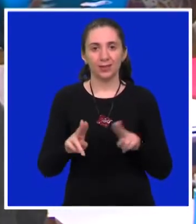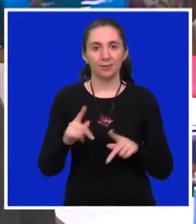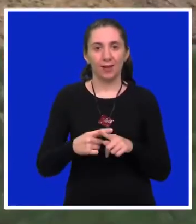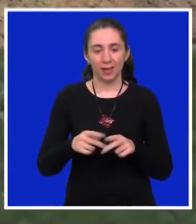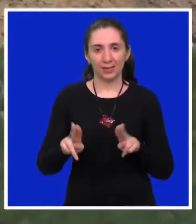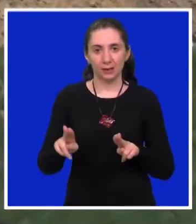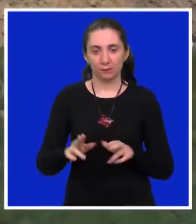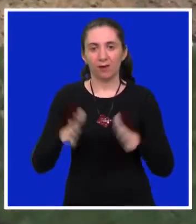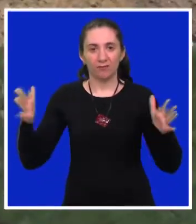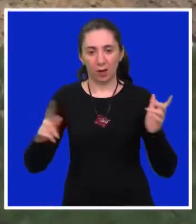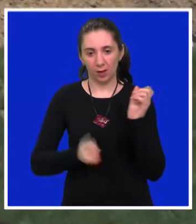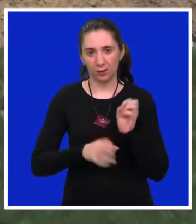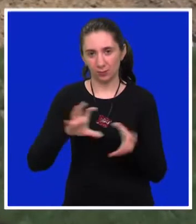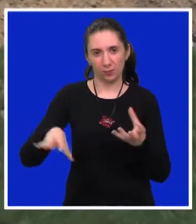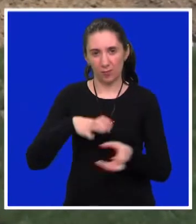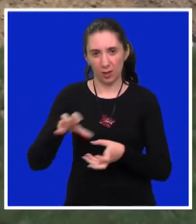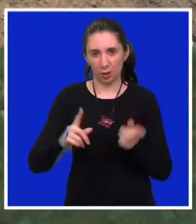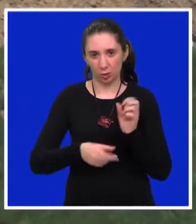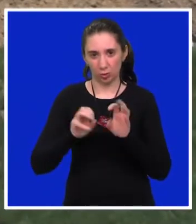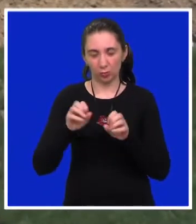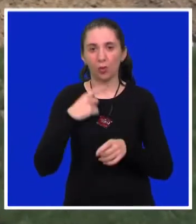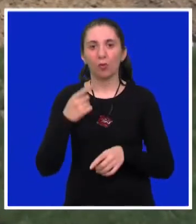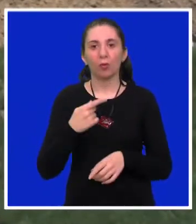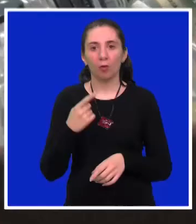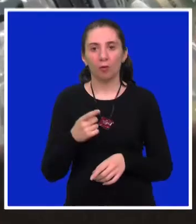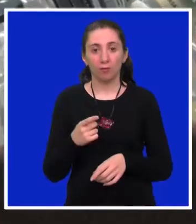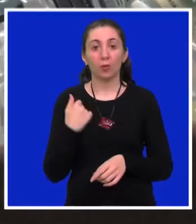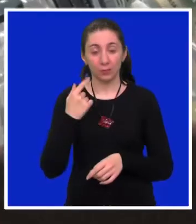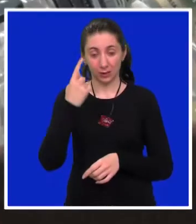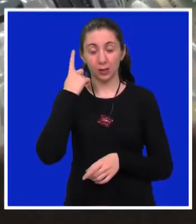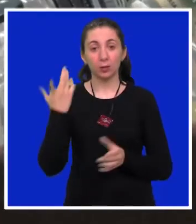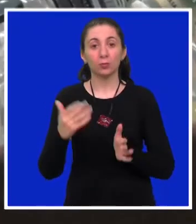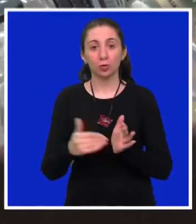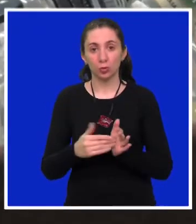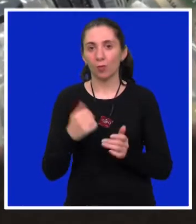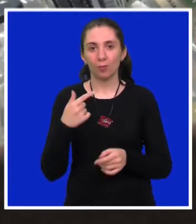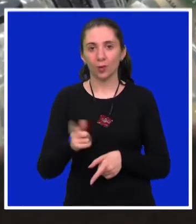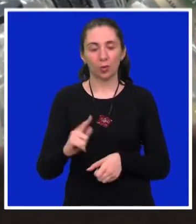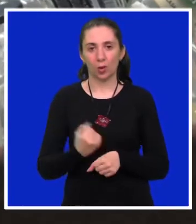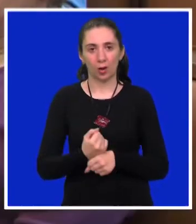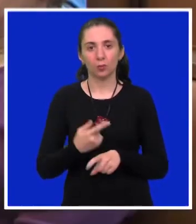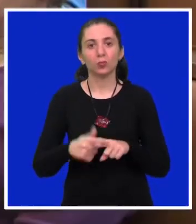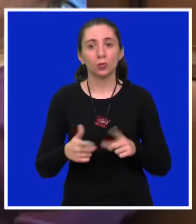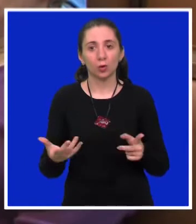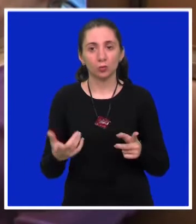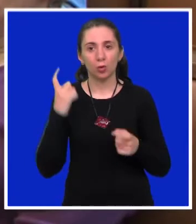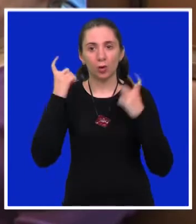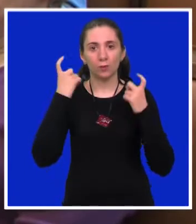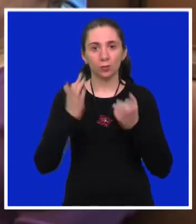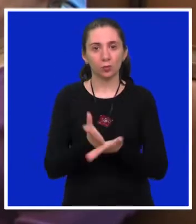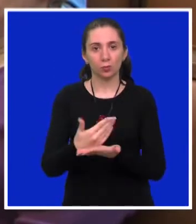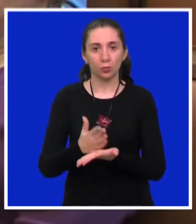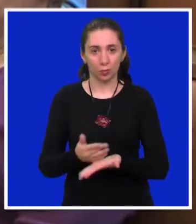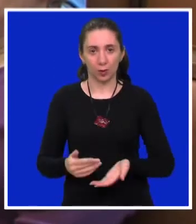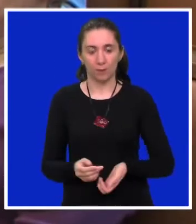sivu. Velika količina miješanog komunalnog otpada govori da iako znamo što treba, to ne činimo. Zašto? Mišljenja